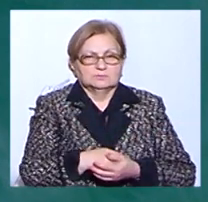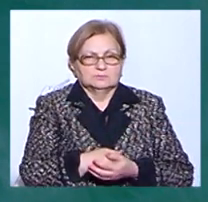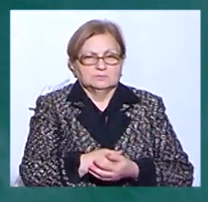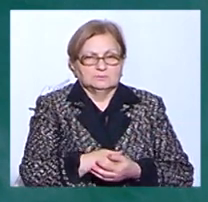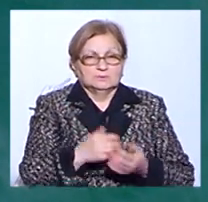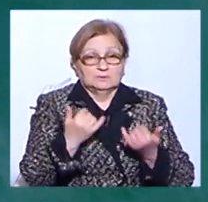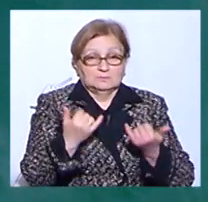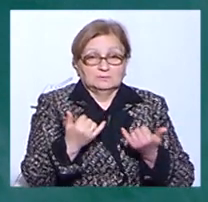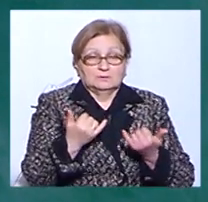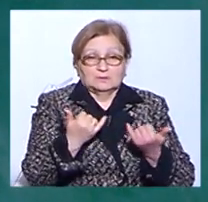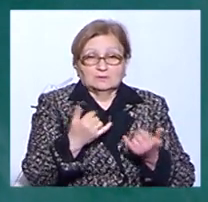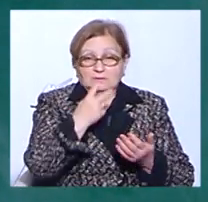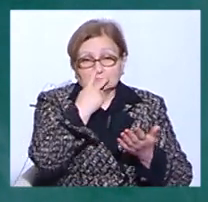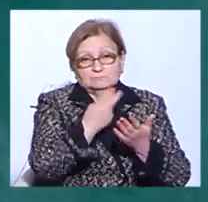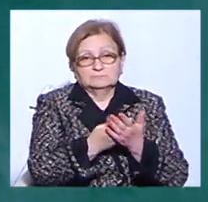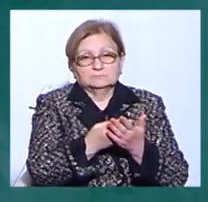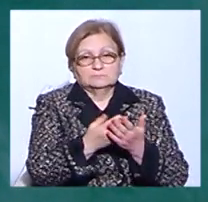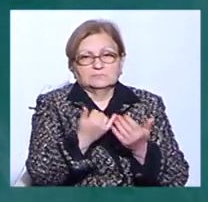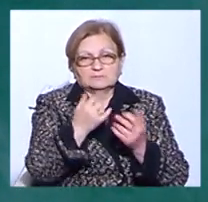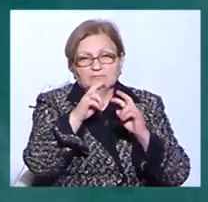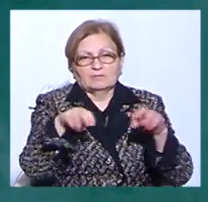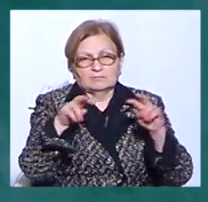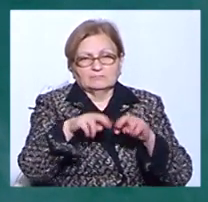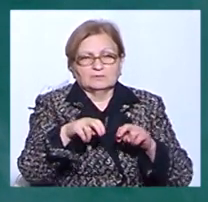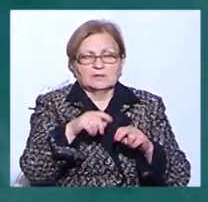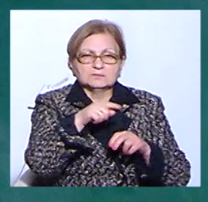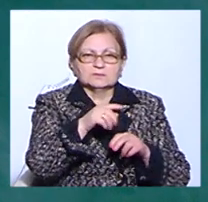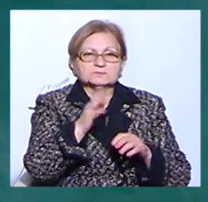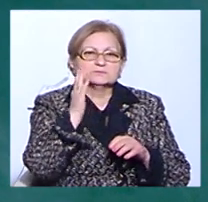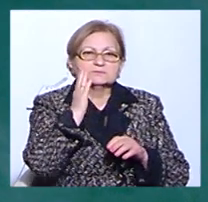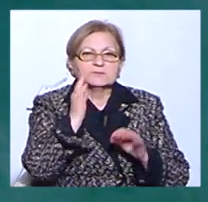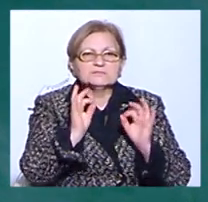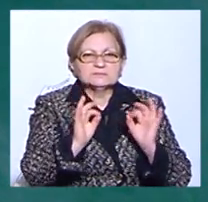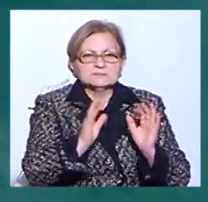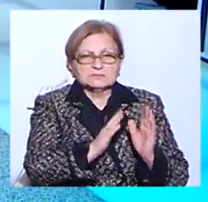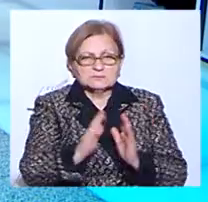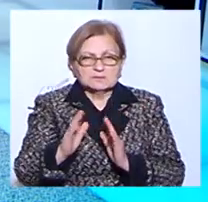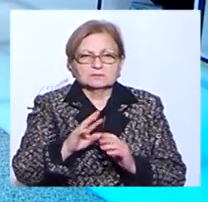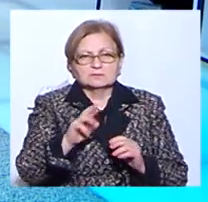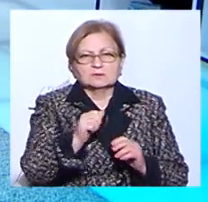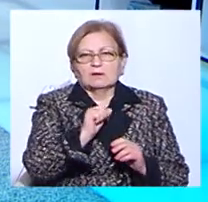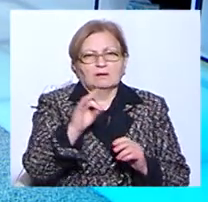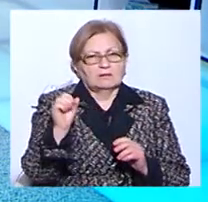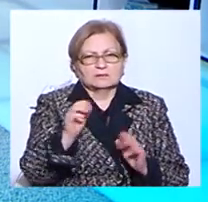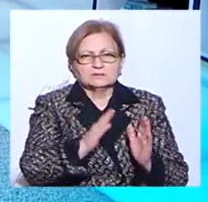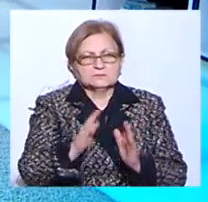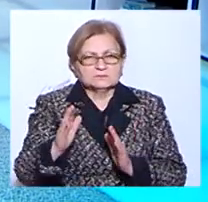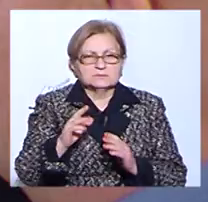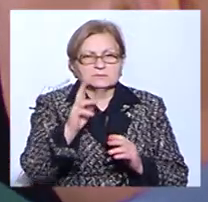დღეს ამ წუთას ამ შემთხვევას განვიხელავ მე წესიერ წილადებს და არაწესიერ წილადებს. აი ეს სიტყვა არაწესიერი წილადი თქვენ გესმით